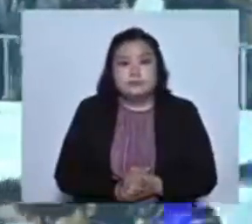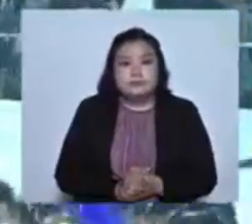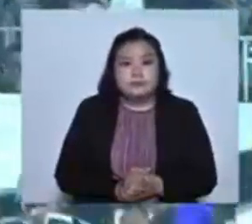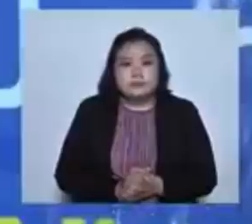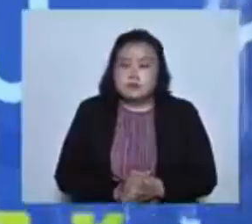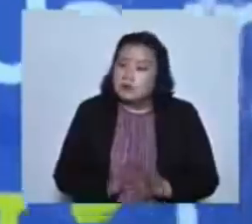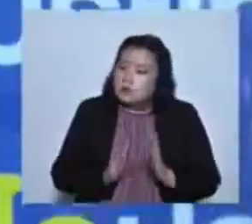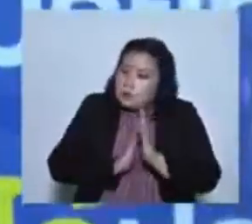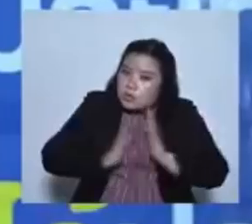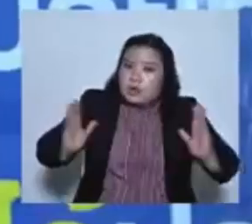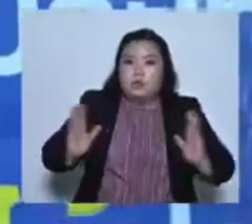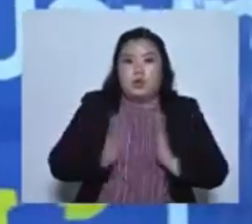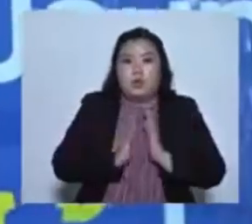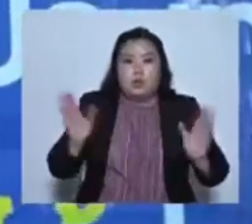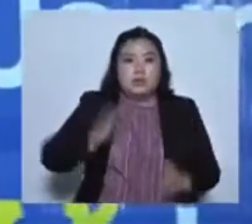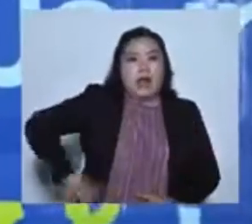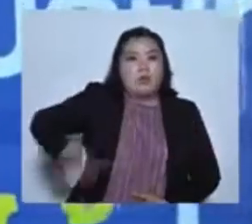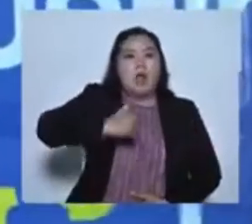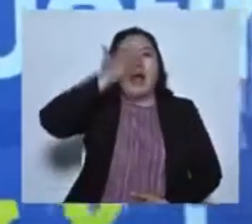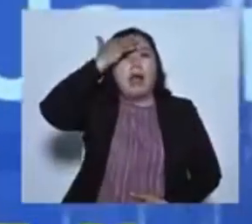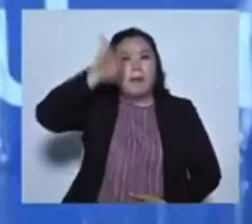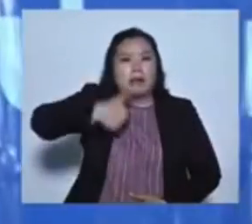ขอบคุณทุกคนขอบคุณในกำลังใ